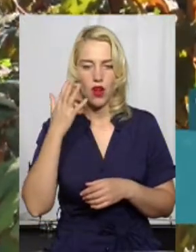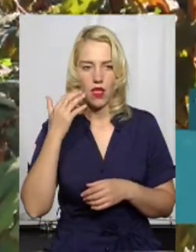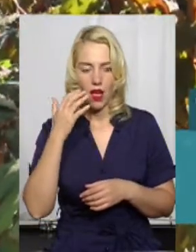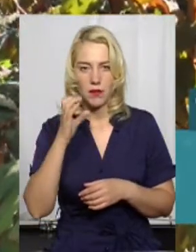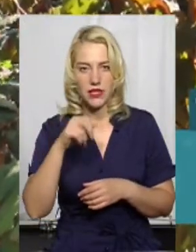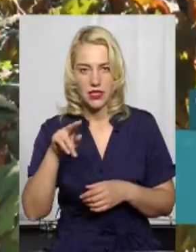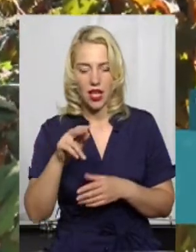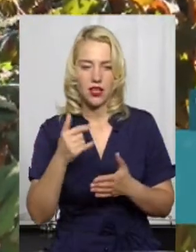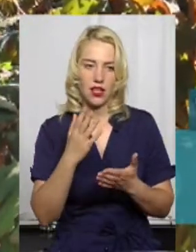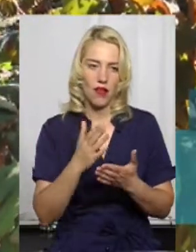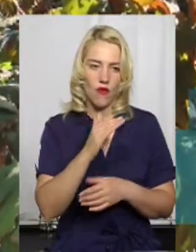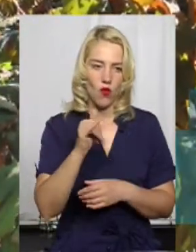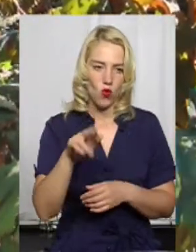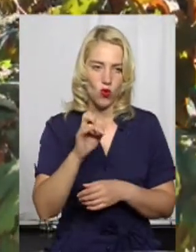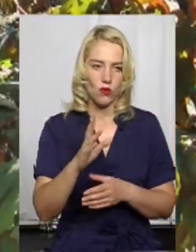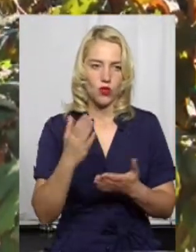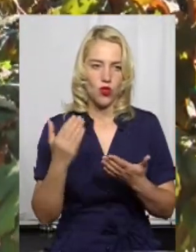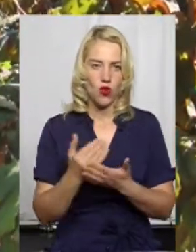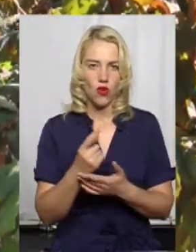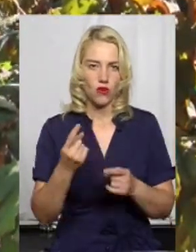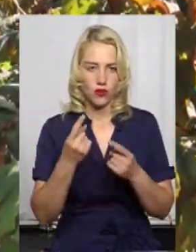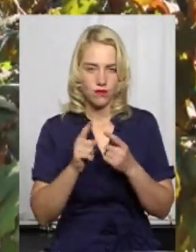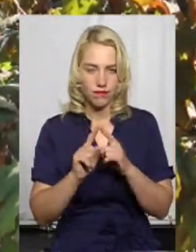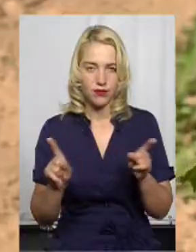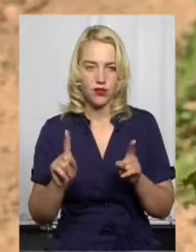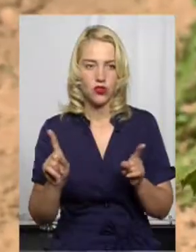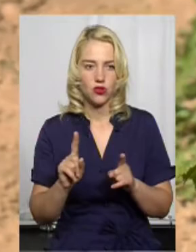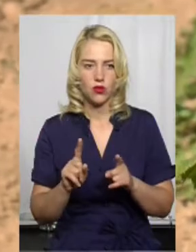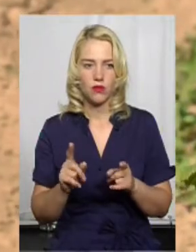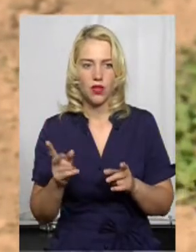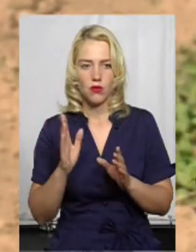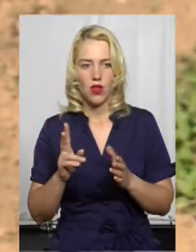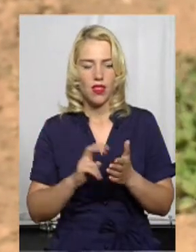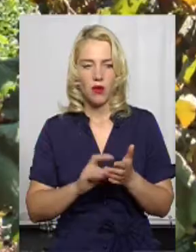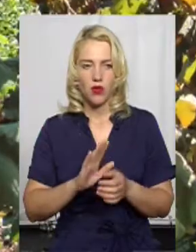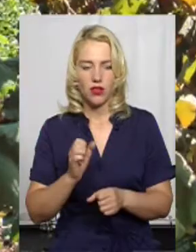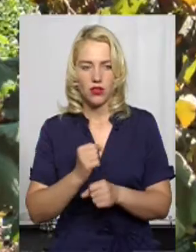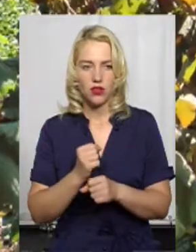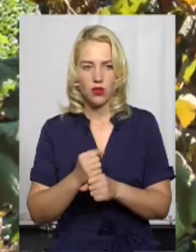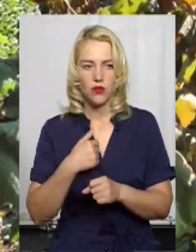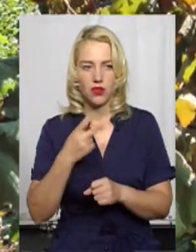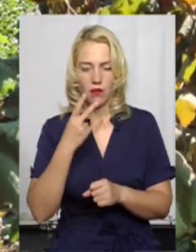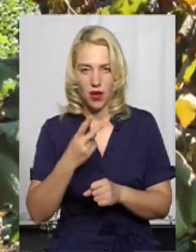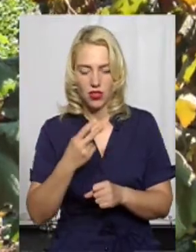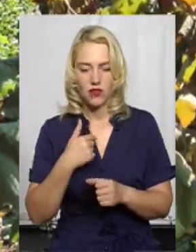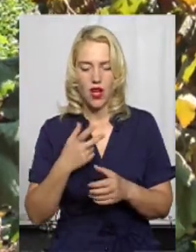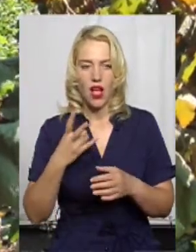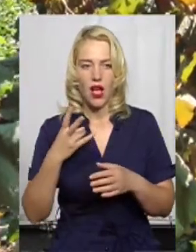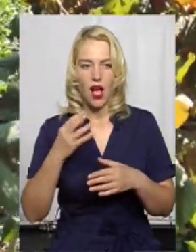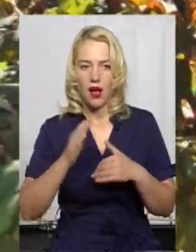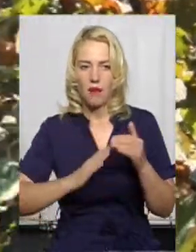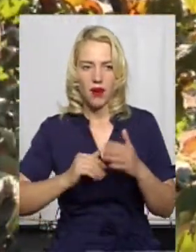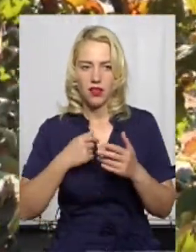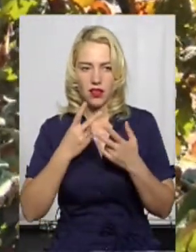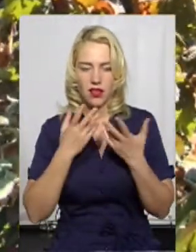буде таким чимось новим, революційним, чого ми будемо боятися робити. Це, в принципі, теорію я бачив, а практику я не бачив. От практика